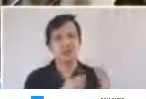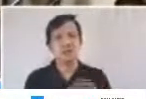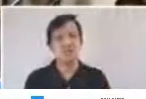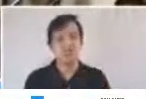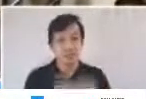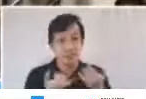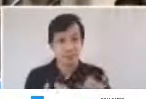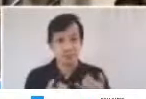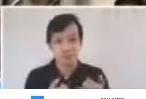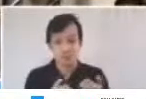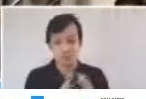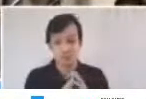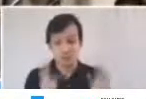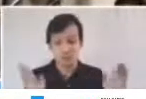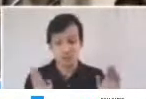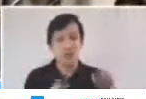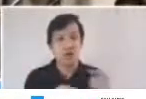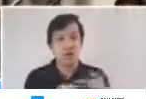lang siya